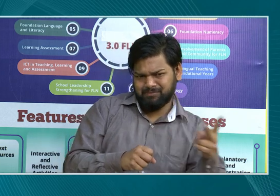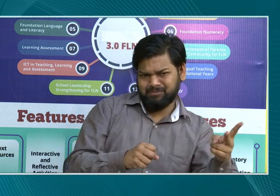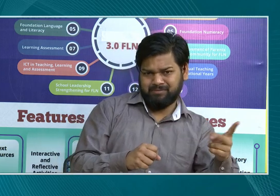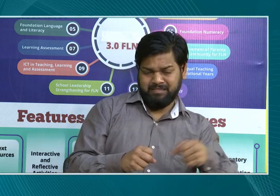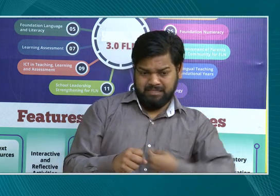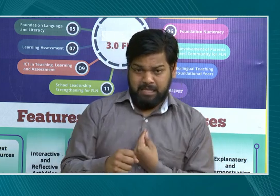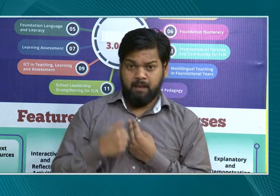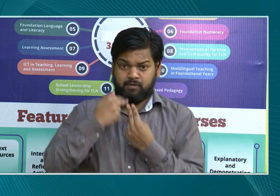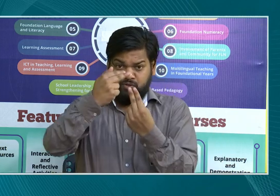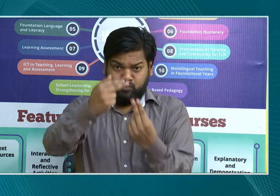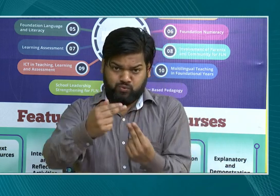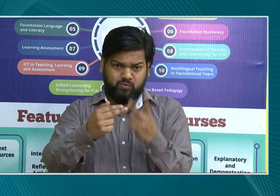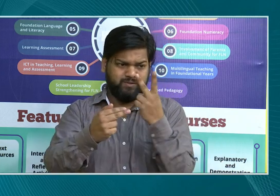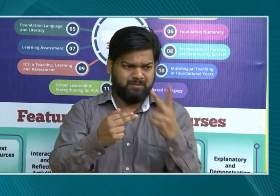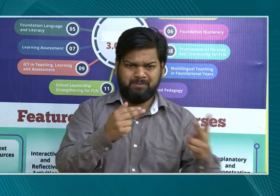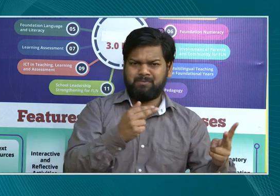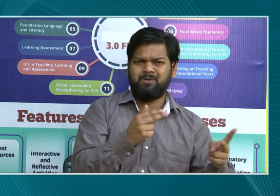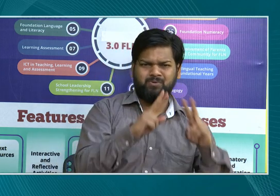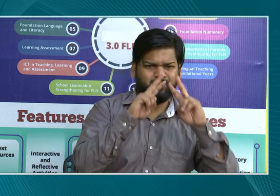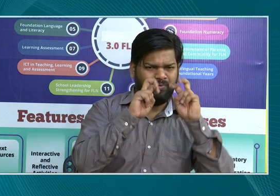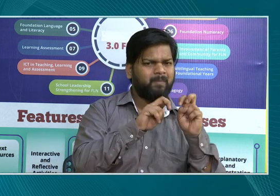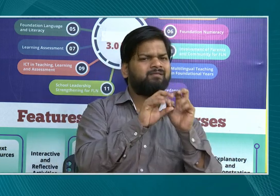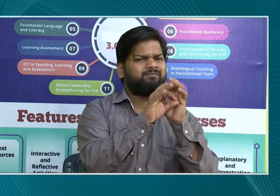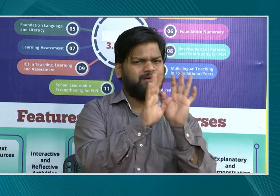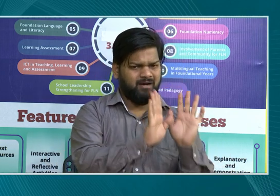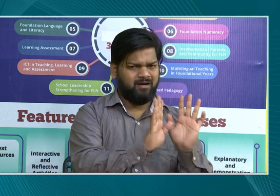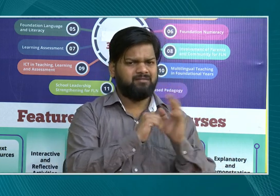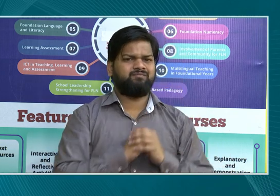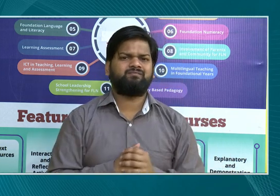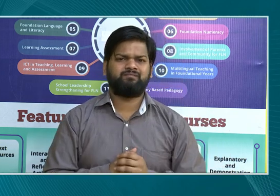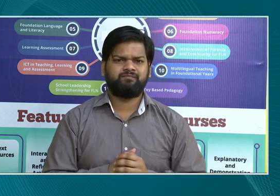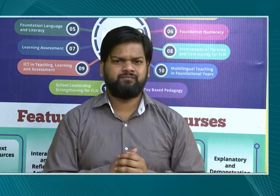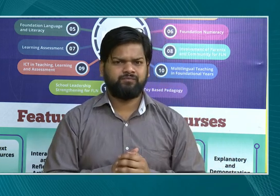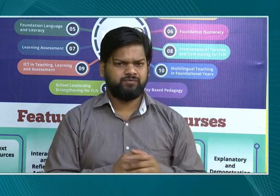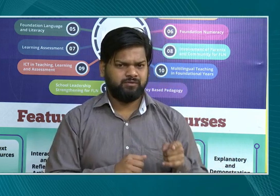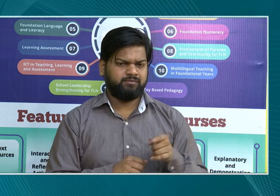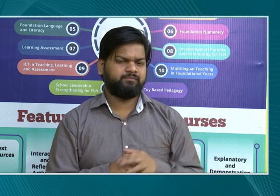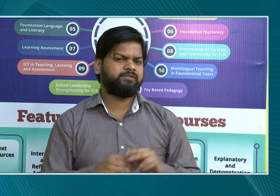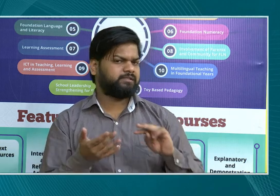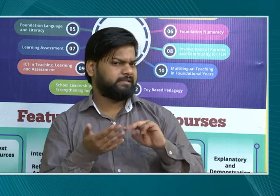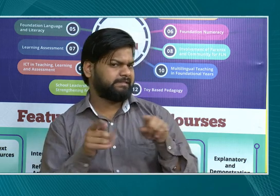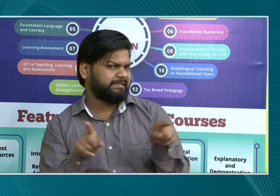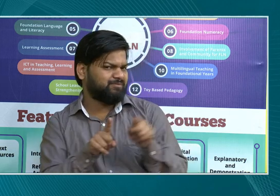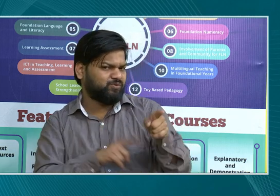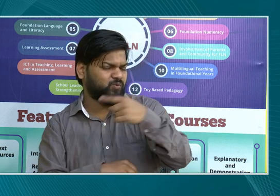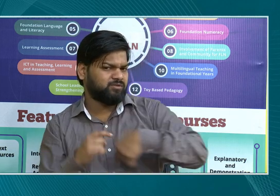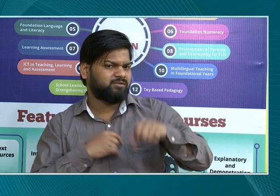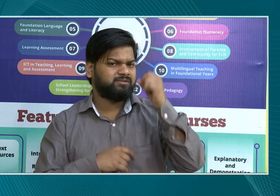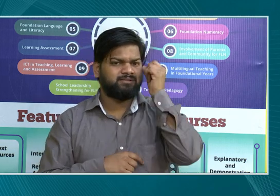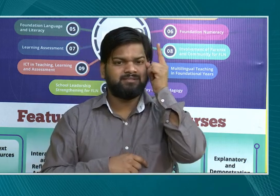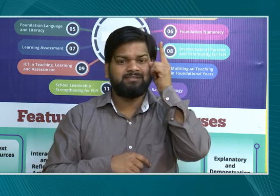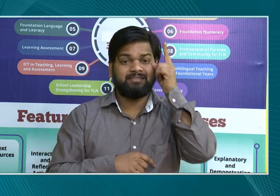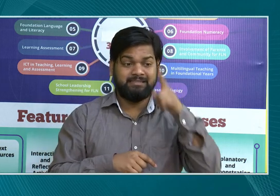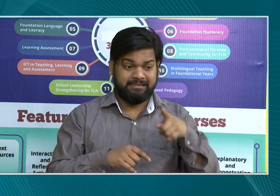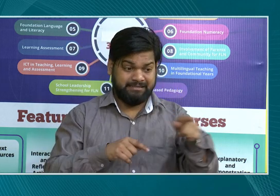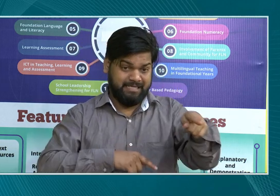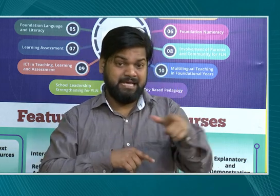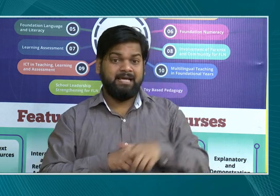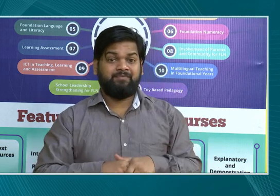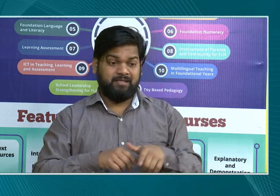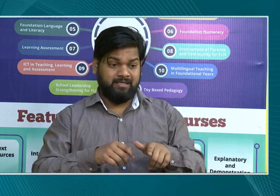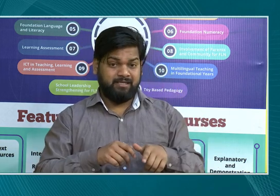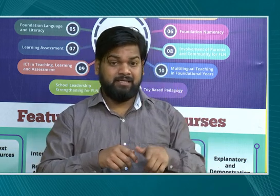तो साक्षात अनेक इसी तरह जो समझ लीजिए की हमारी जो हिंदी भाषा है वह एक ऐसे वृक्ष की तरह है जो